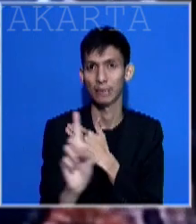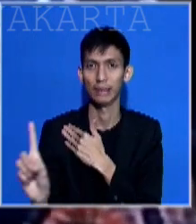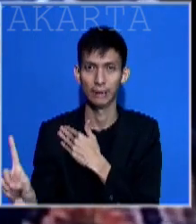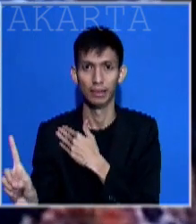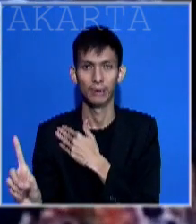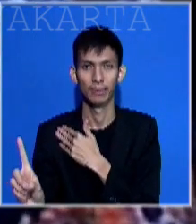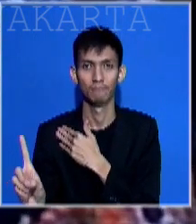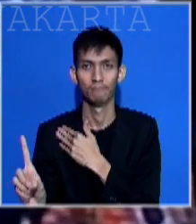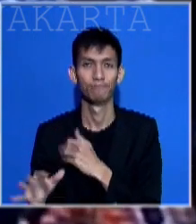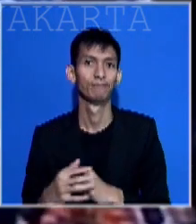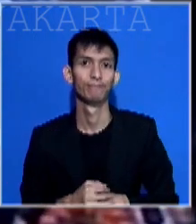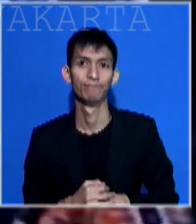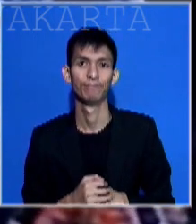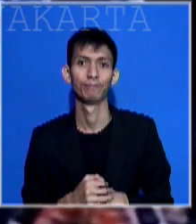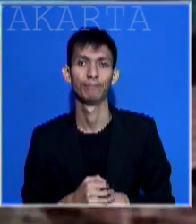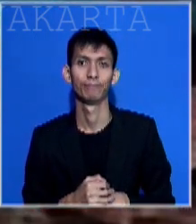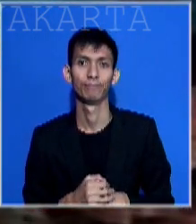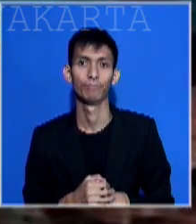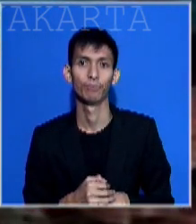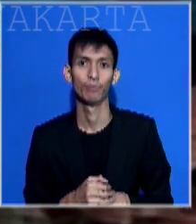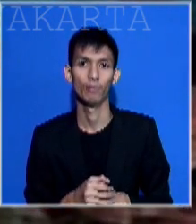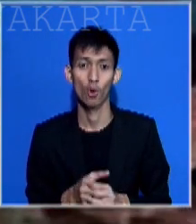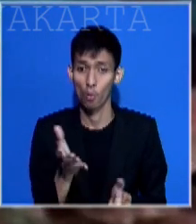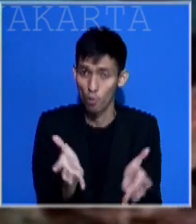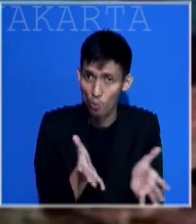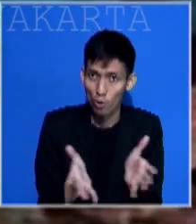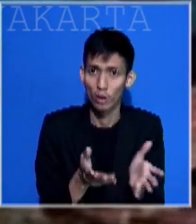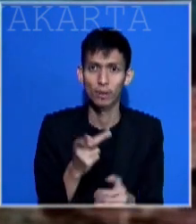jawab sebagai pengelola dan